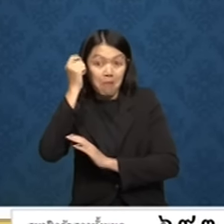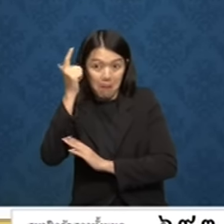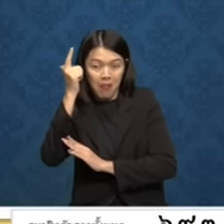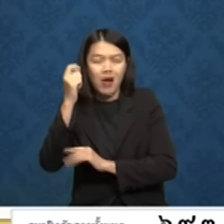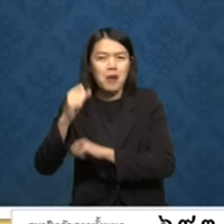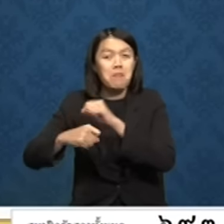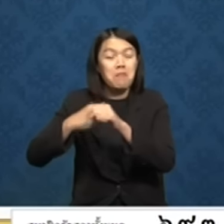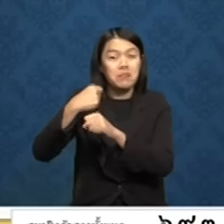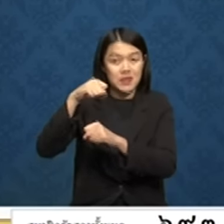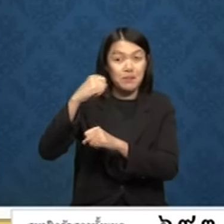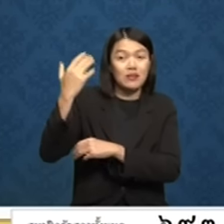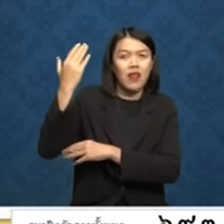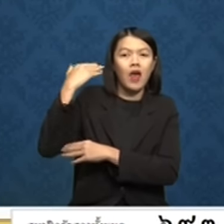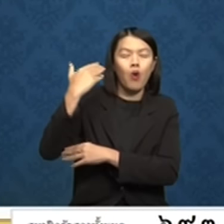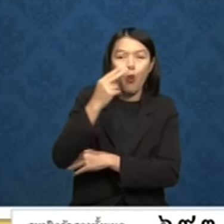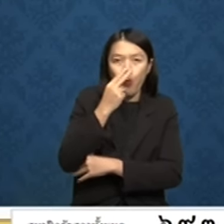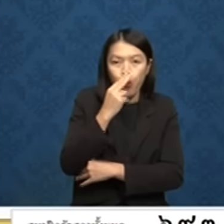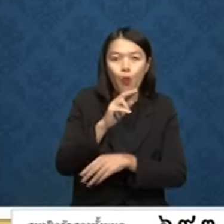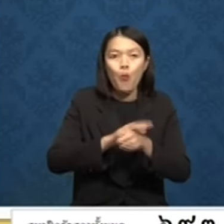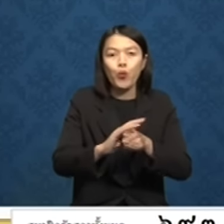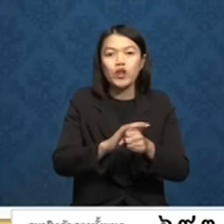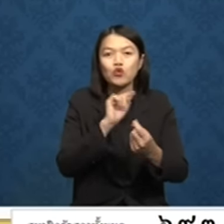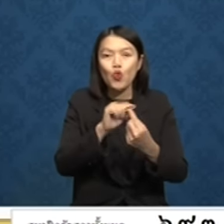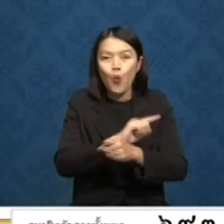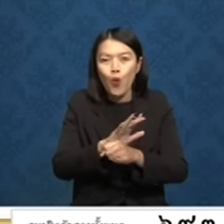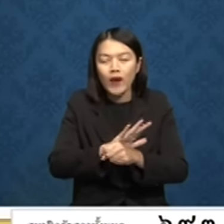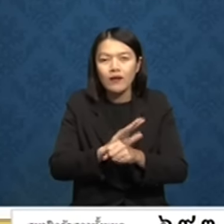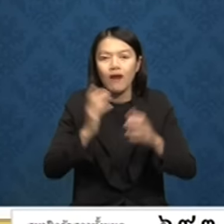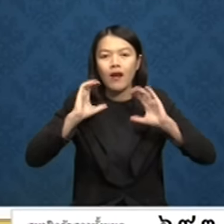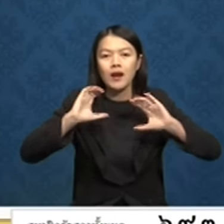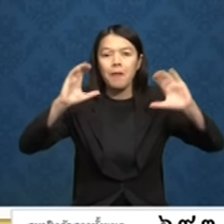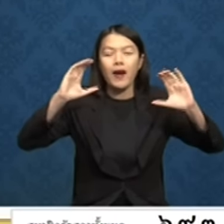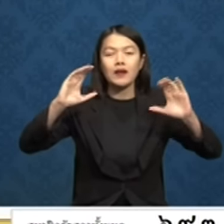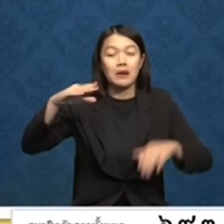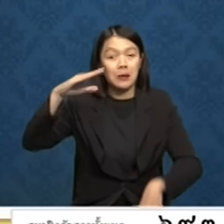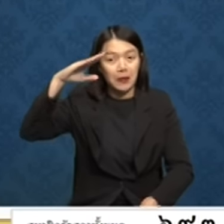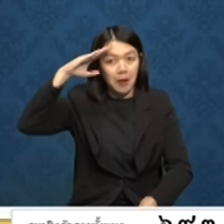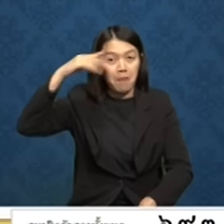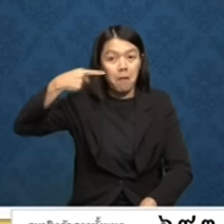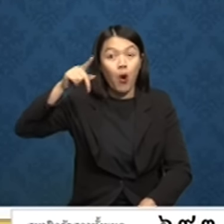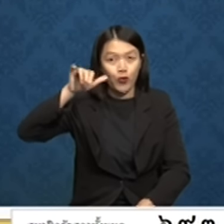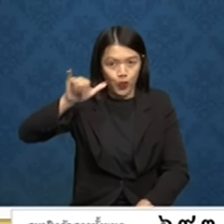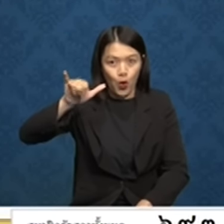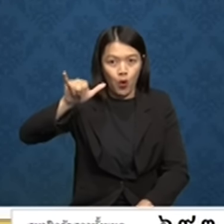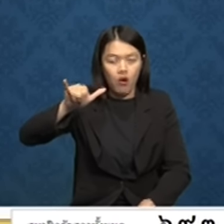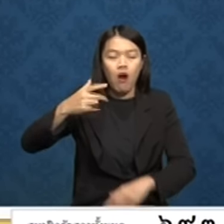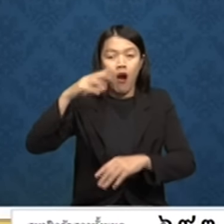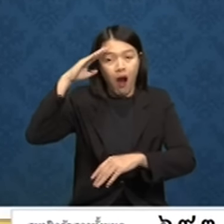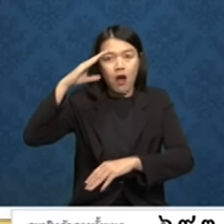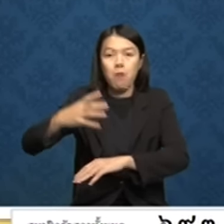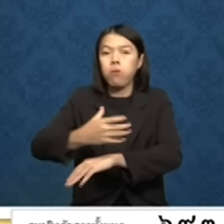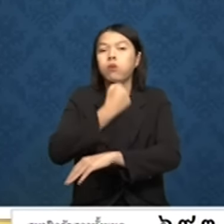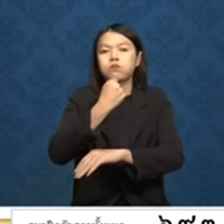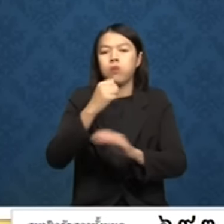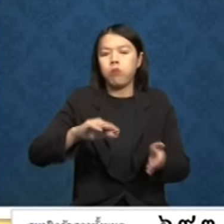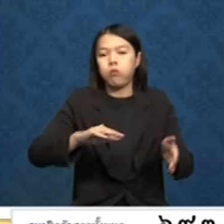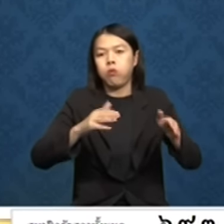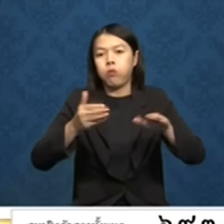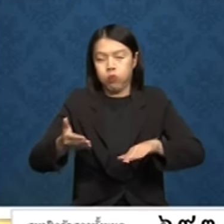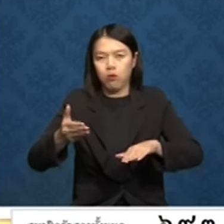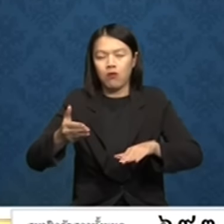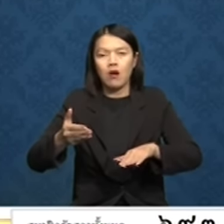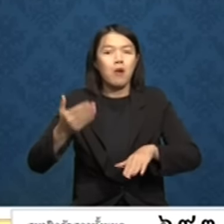ที่แล้วโดยบังเอิญนะครับเป็นการแถลงนโยบายของรัฐบาลประยุทธ์จันทร์โอชาหลังการรัฐประหารล้มรัฐบาลพลเรือน